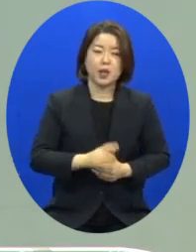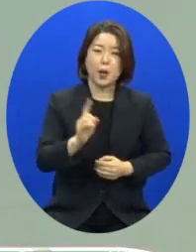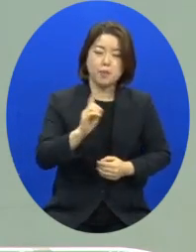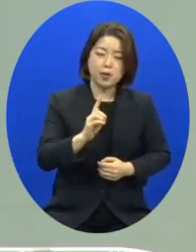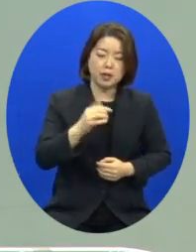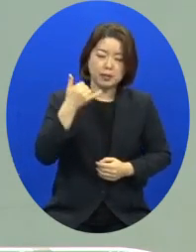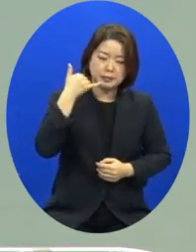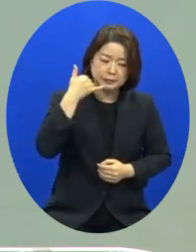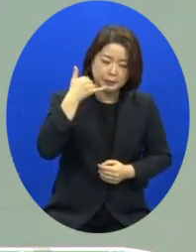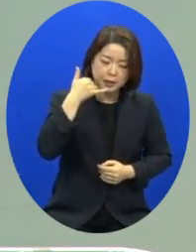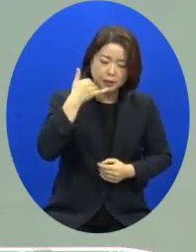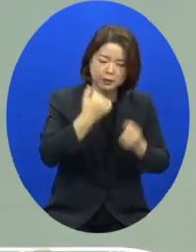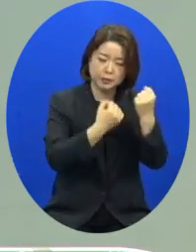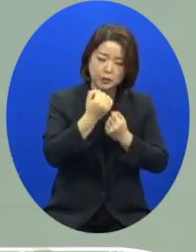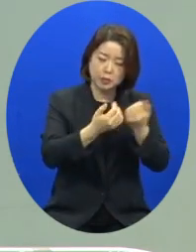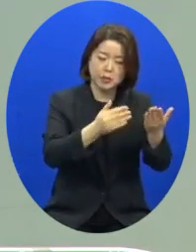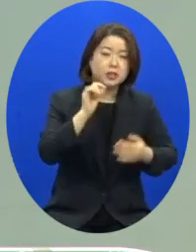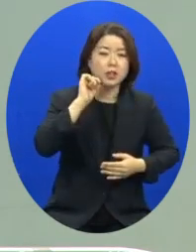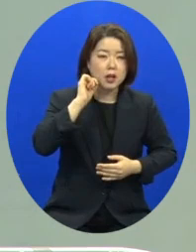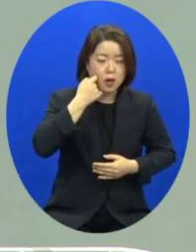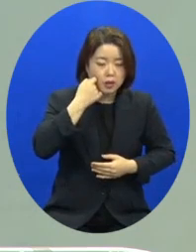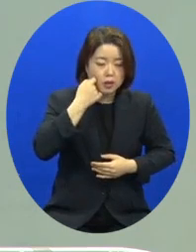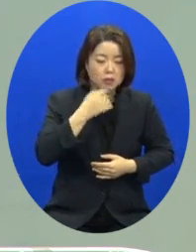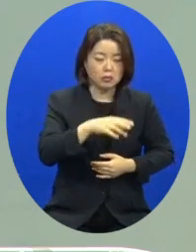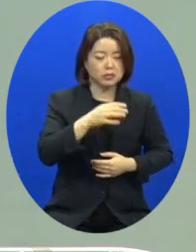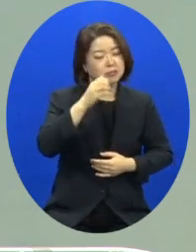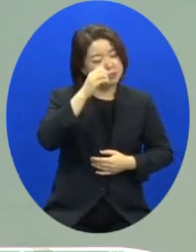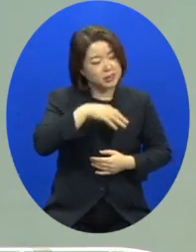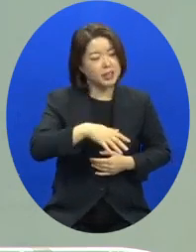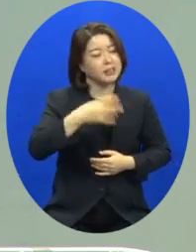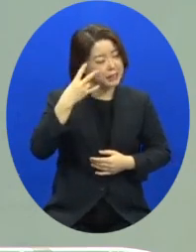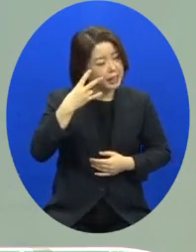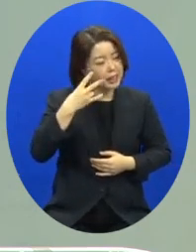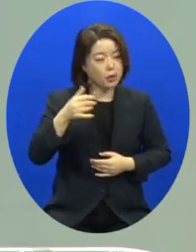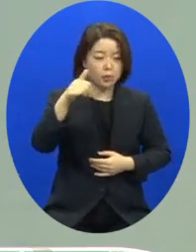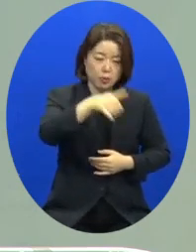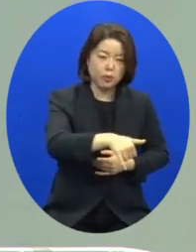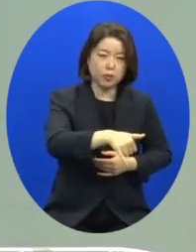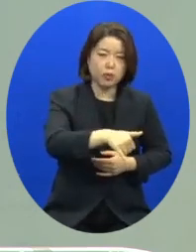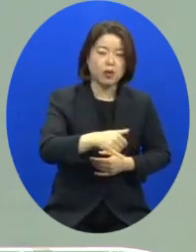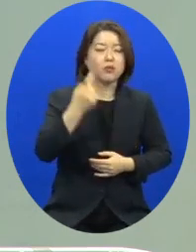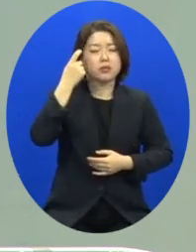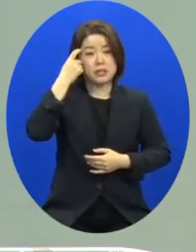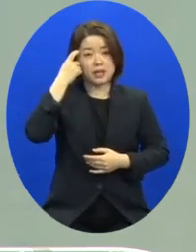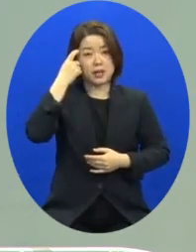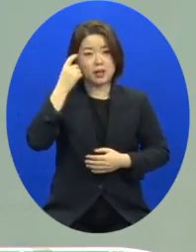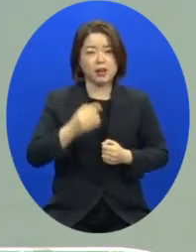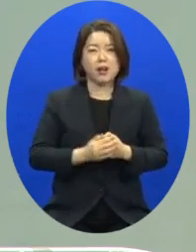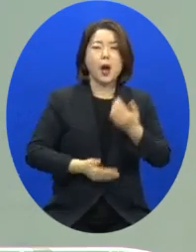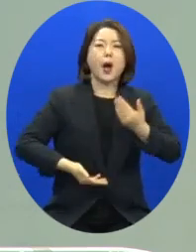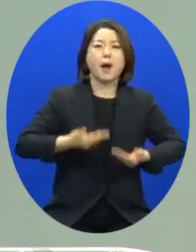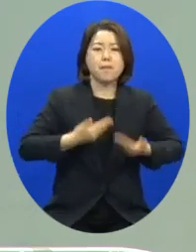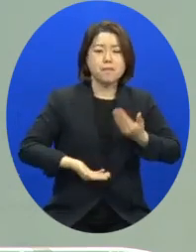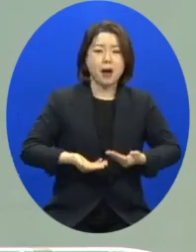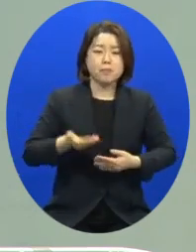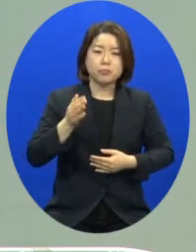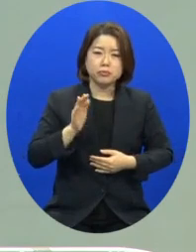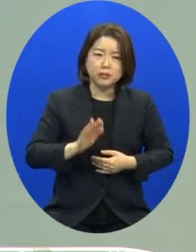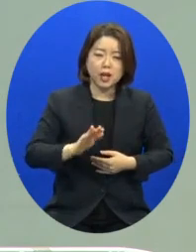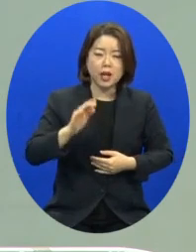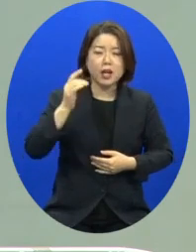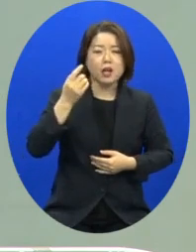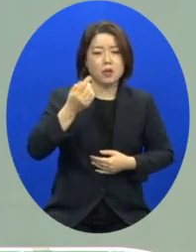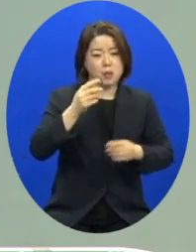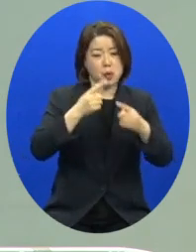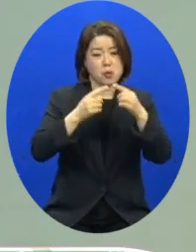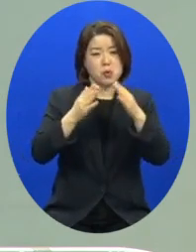뭐라고 전화로 다 설명할 수가 없어서 예, 그러고 전화를 끊고 난 다음에 생각했답니다. 바쁜데 교회는 좀